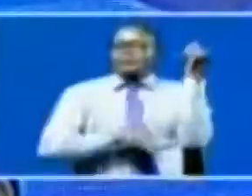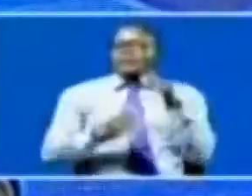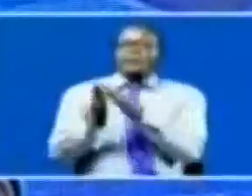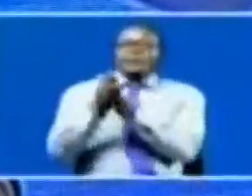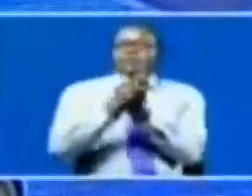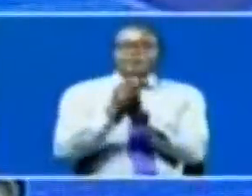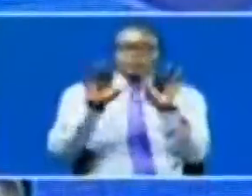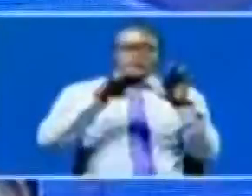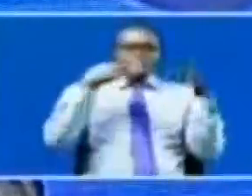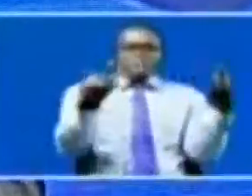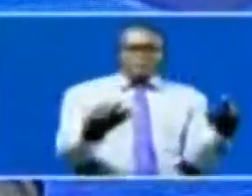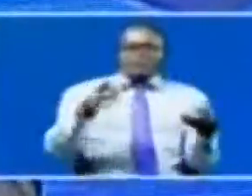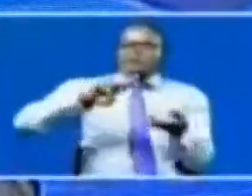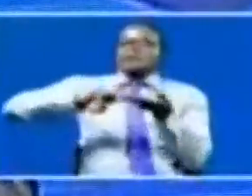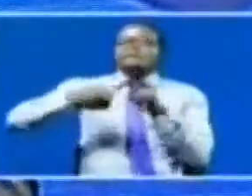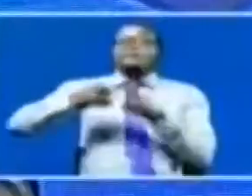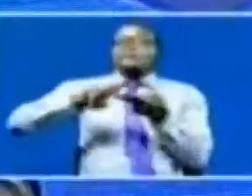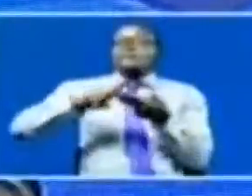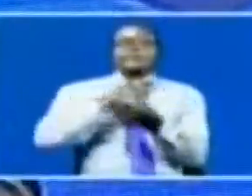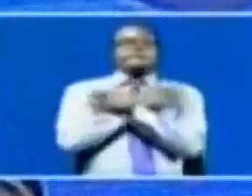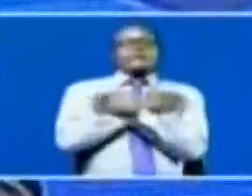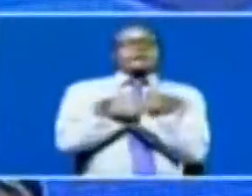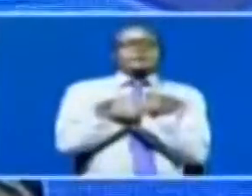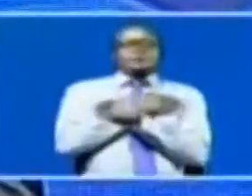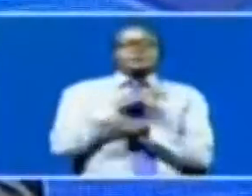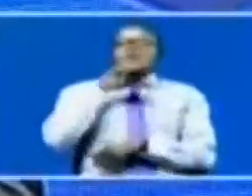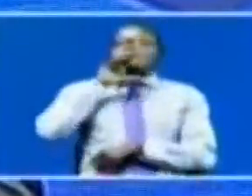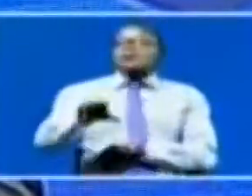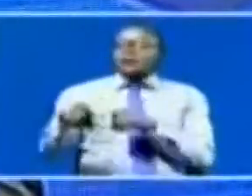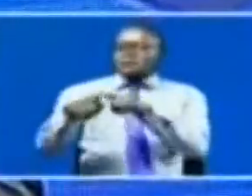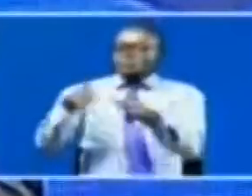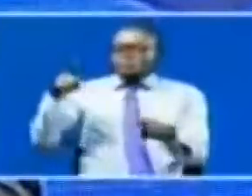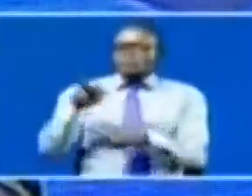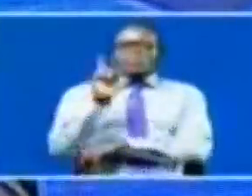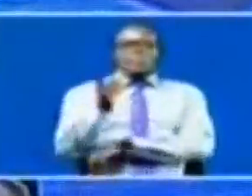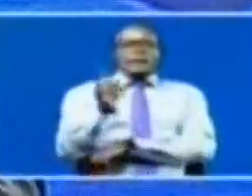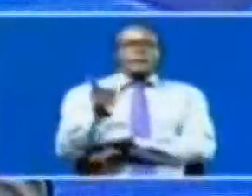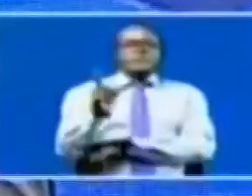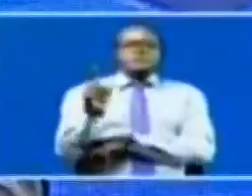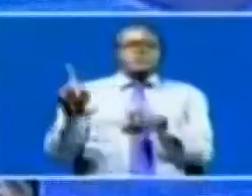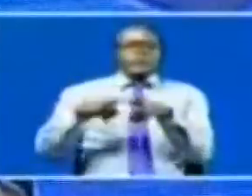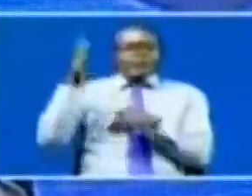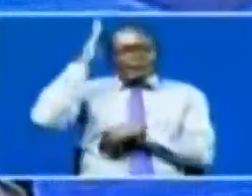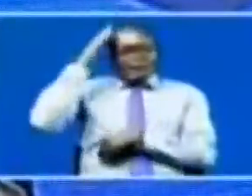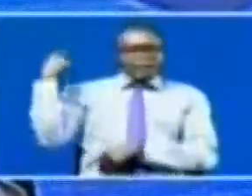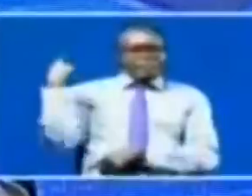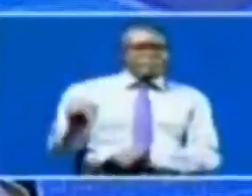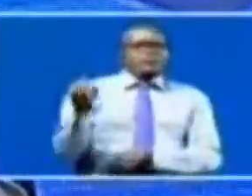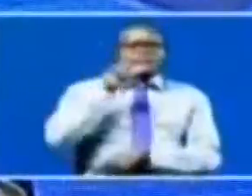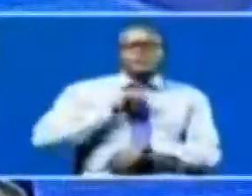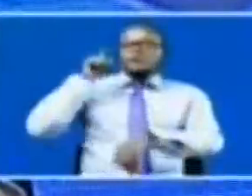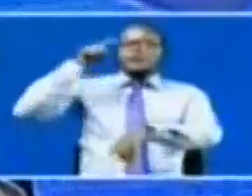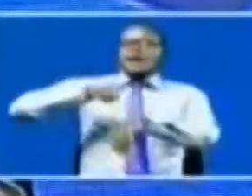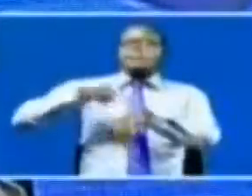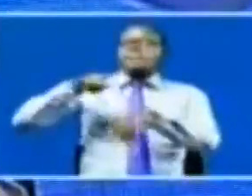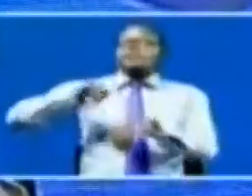jamaa na marafiki wa Mvulana aliyekatwa sehemu zake za siri na kuachwa na majeraha kichwani katika eneo la Siakago Embu